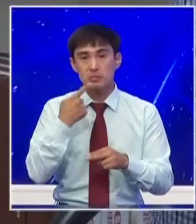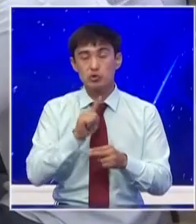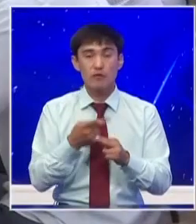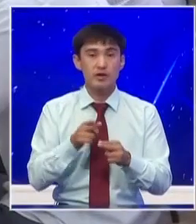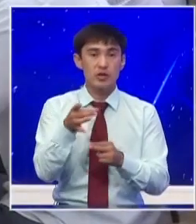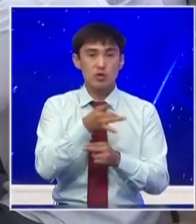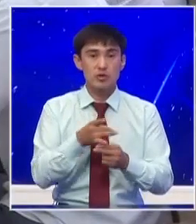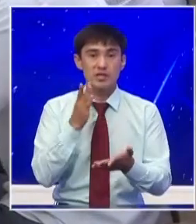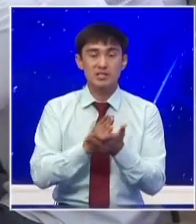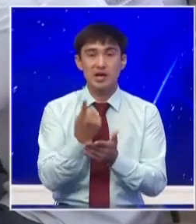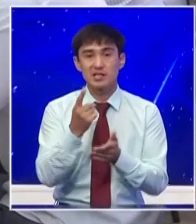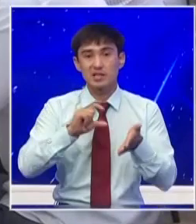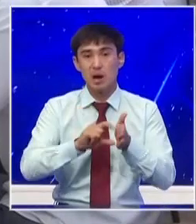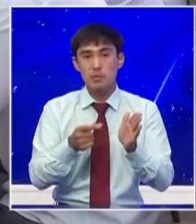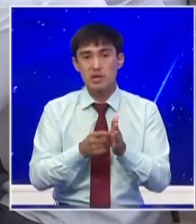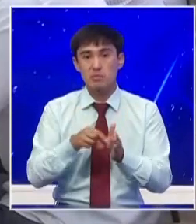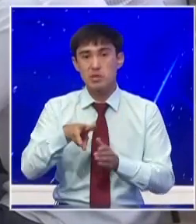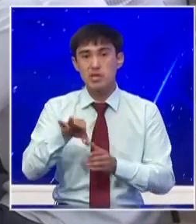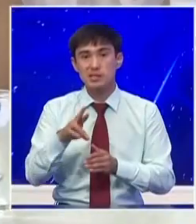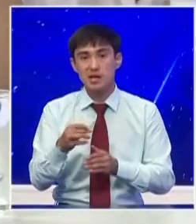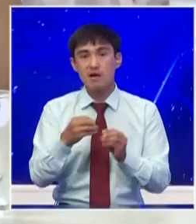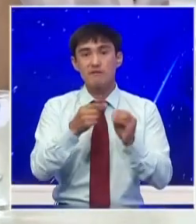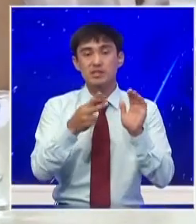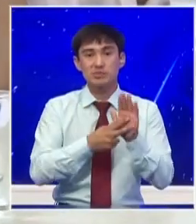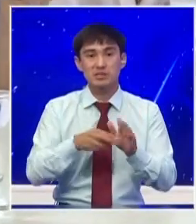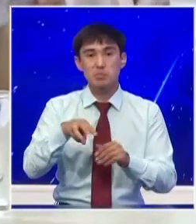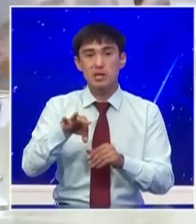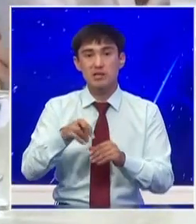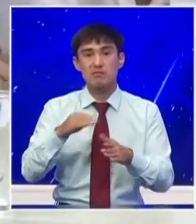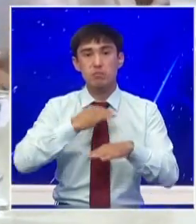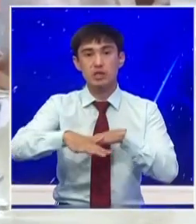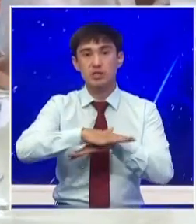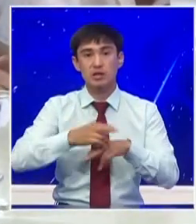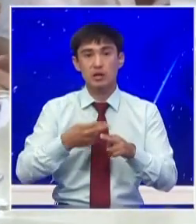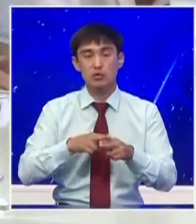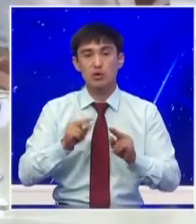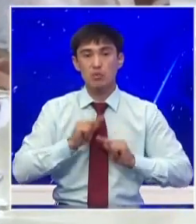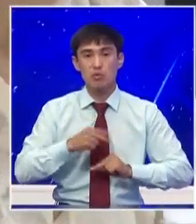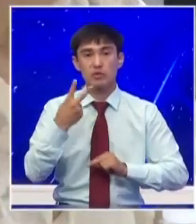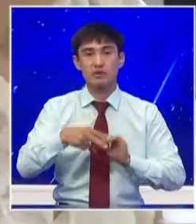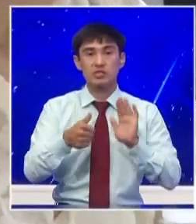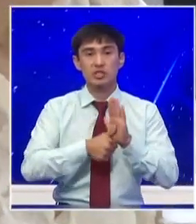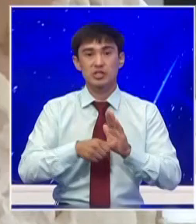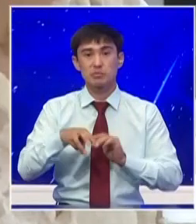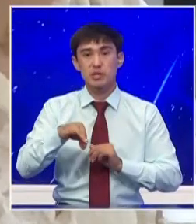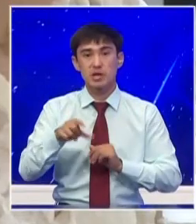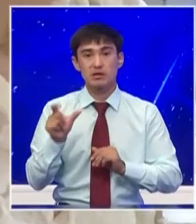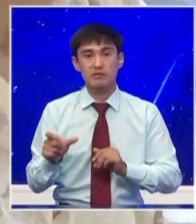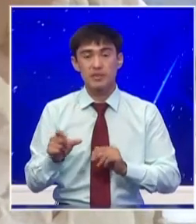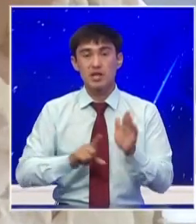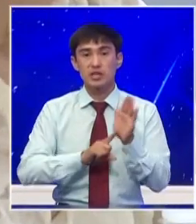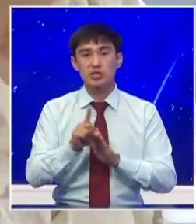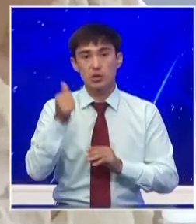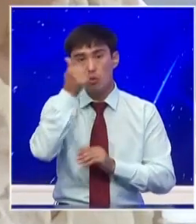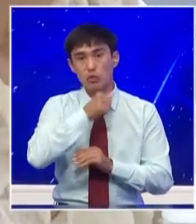что в регионе имеется один кабинет медиации и 18 медиативных площадок, в которых работают 26 медиаторов. С